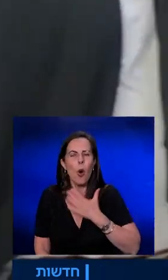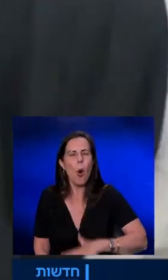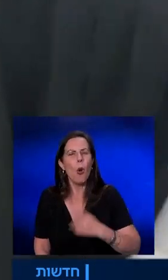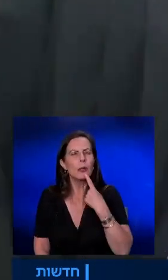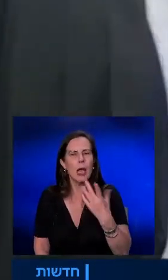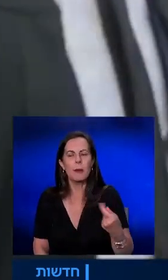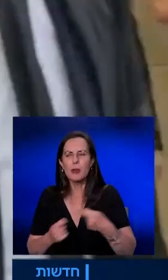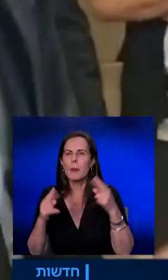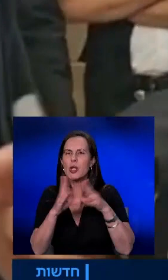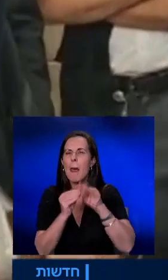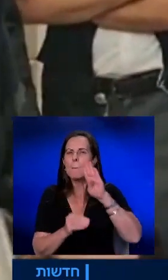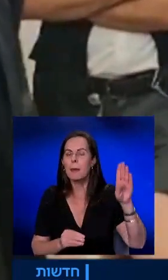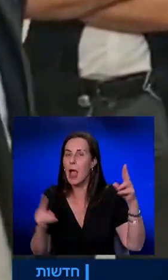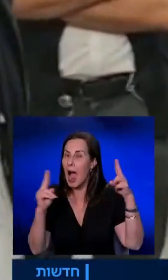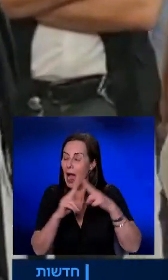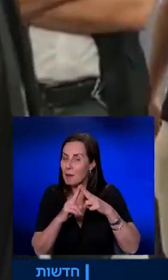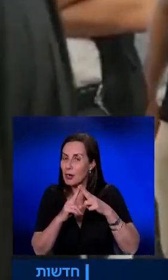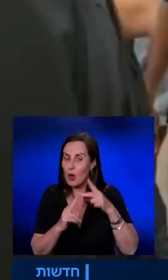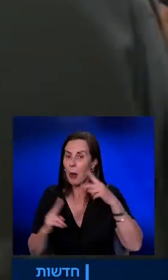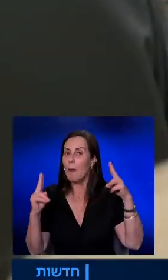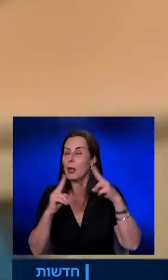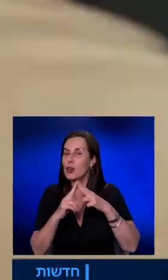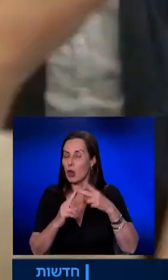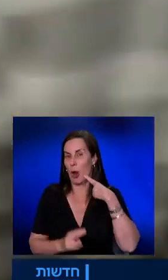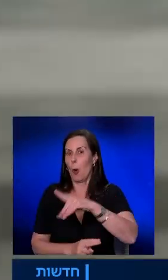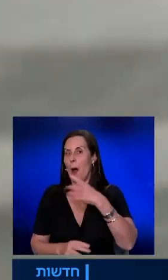עם נתניהו, הפגישה שכונתה פגישת ההנחיה.